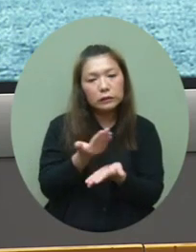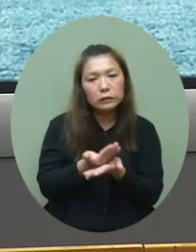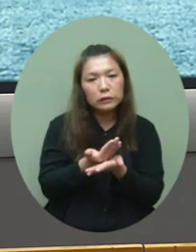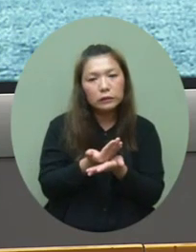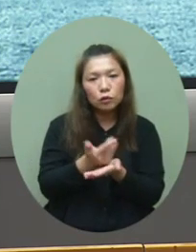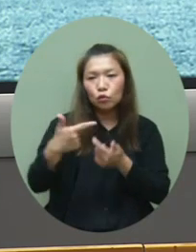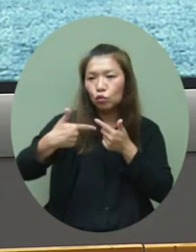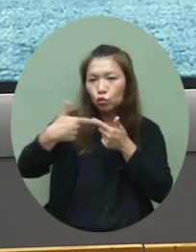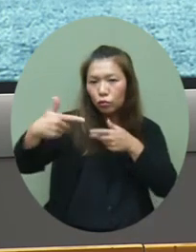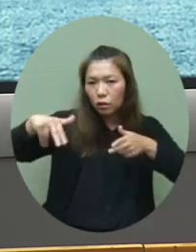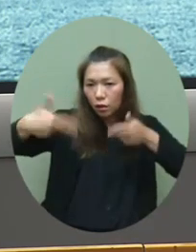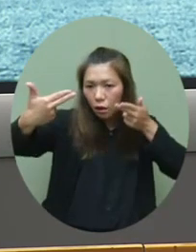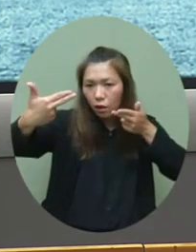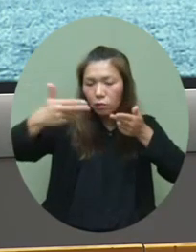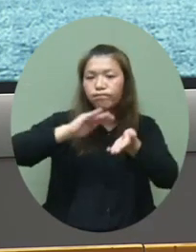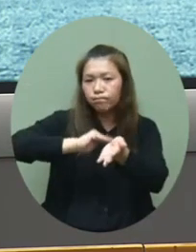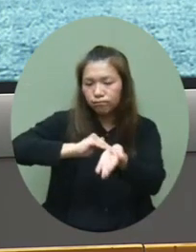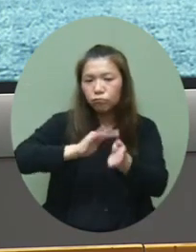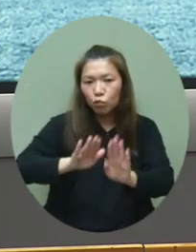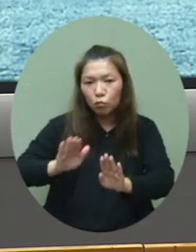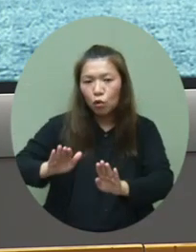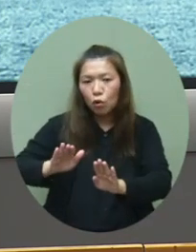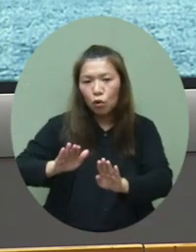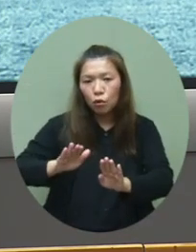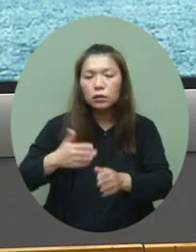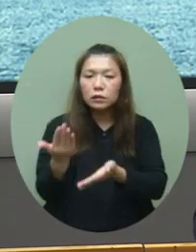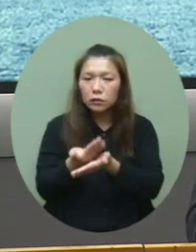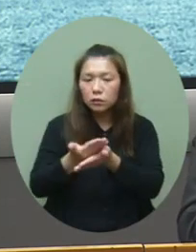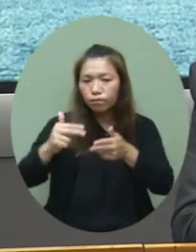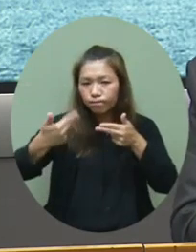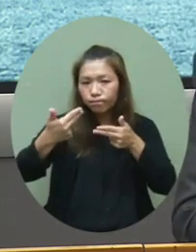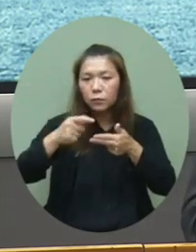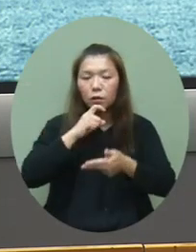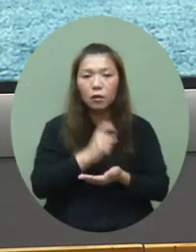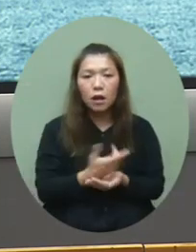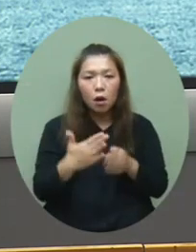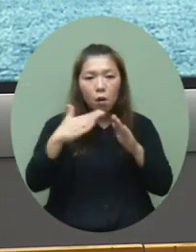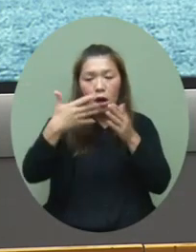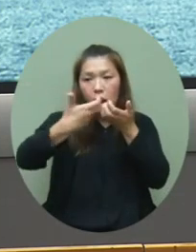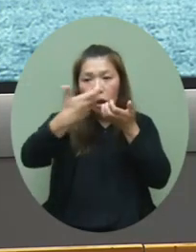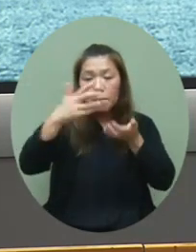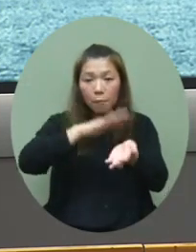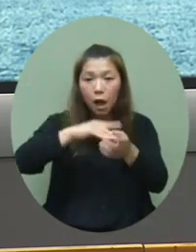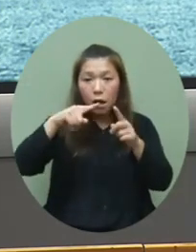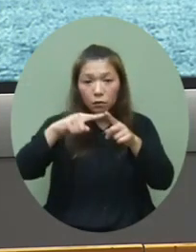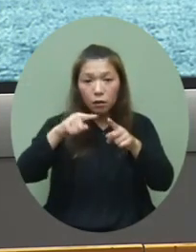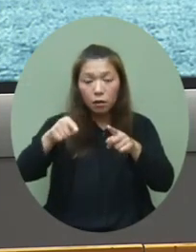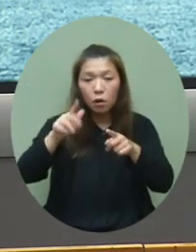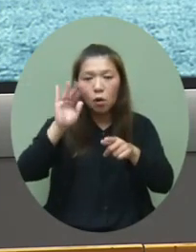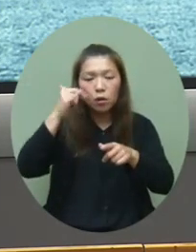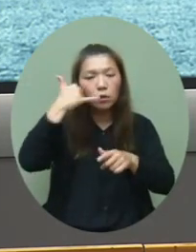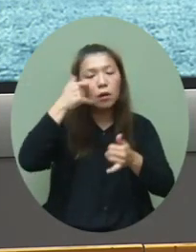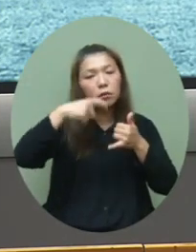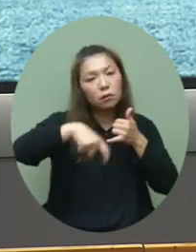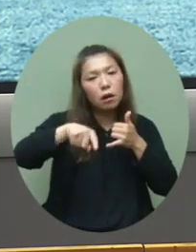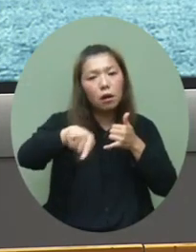個遠程的醫療的視像診症服務，即是一些 teleconsultation。 在家隔離的確診病人可以致電醫